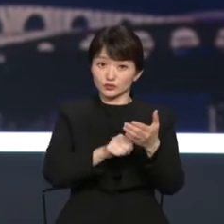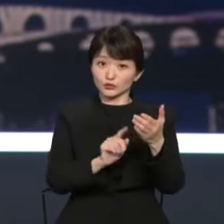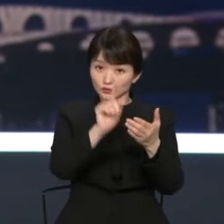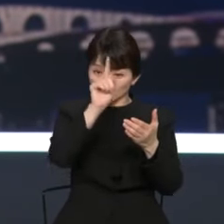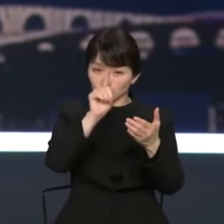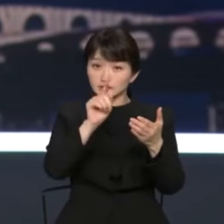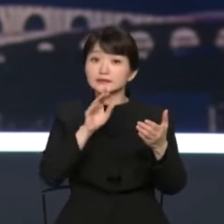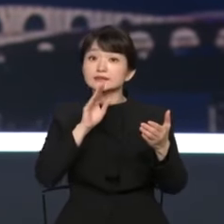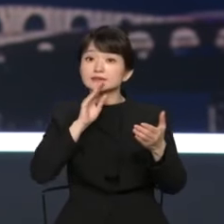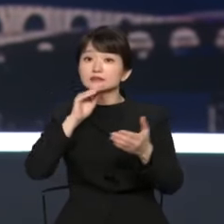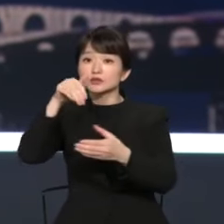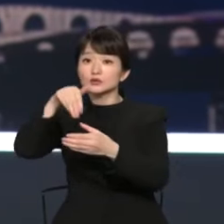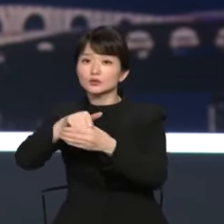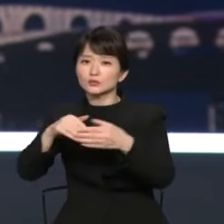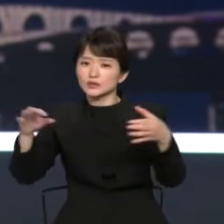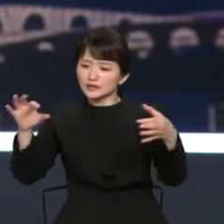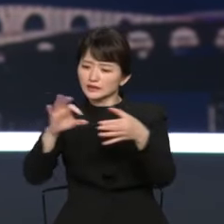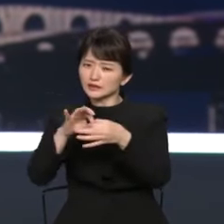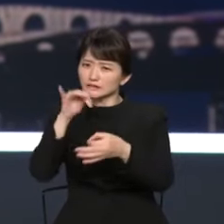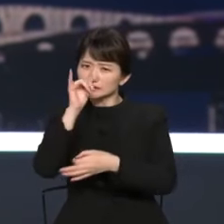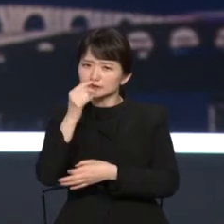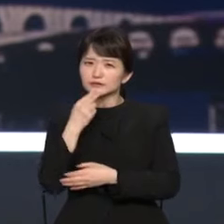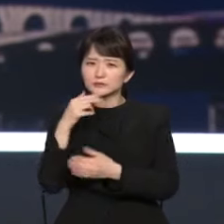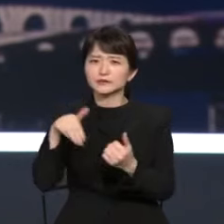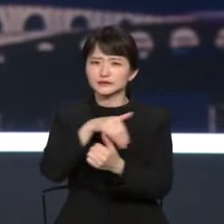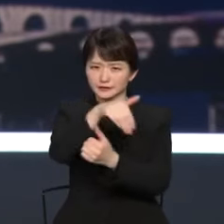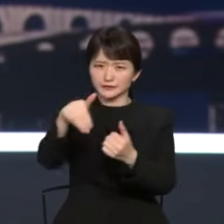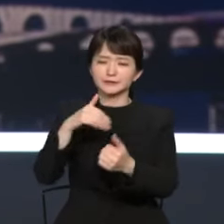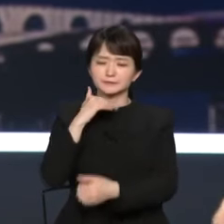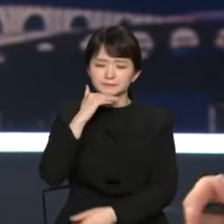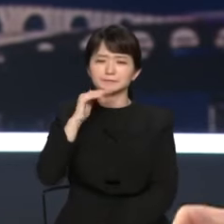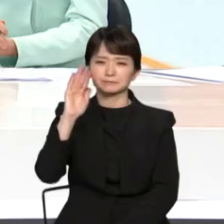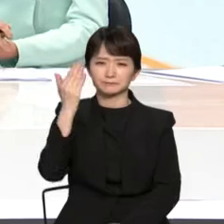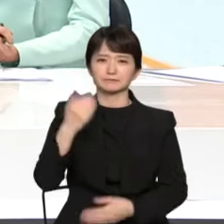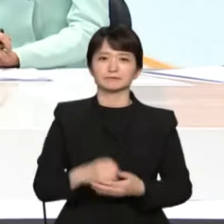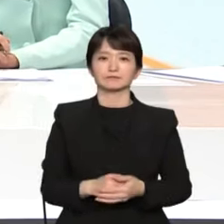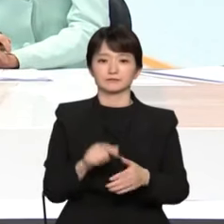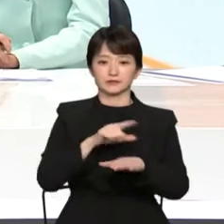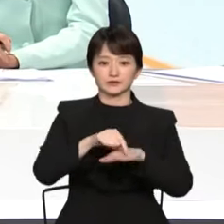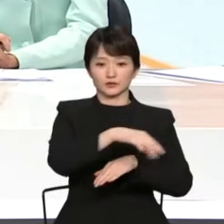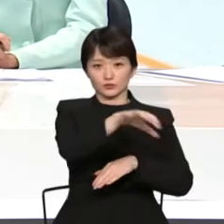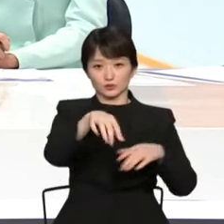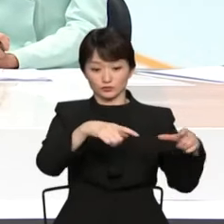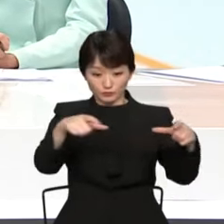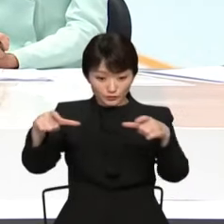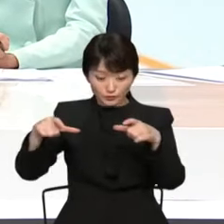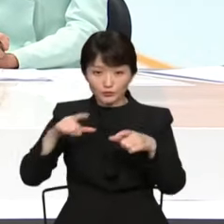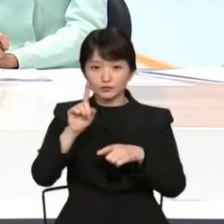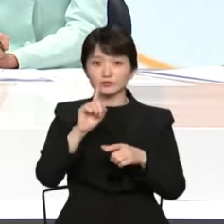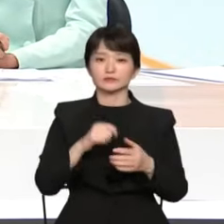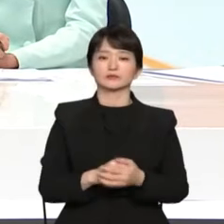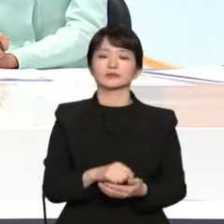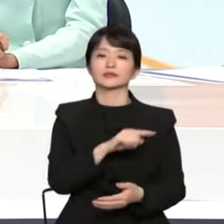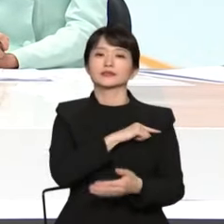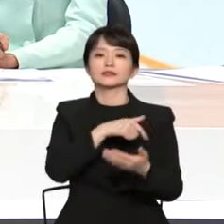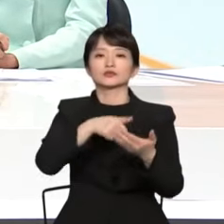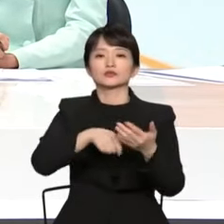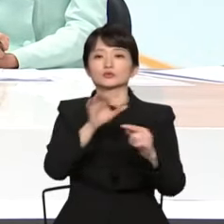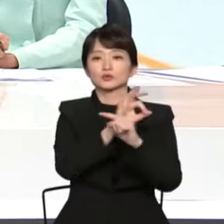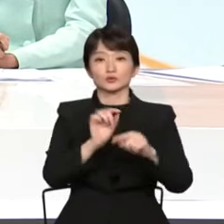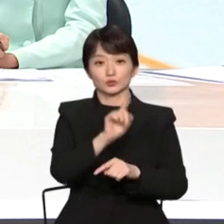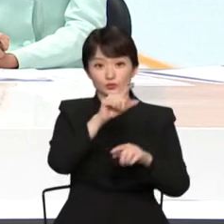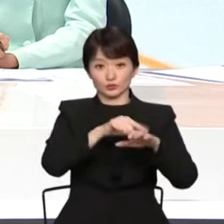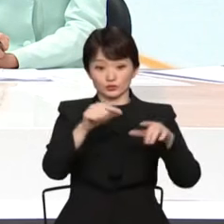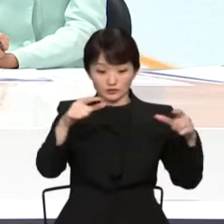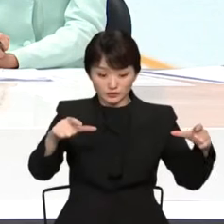본 투표율까지 이어질지 좀 지켜봐야 합니다. 네, 그럼 지역별로도 한번 볼까요? 네, 일단 가장 투표율이 높은